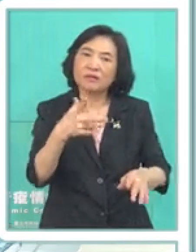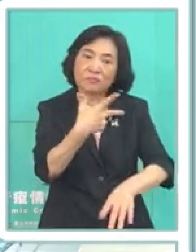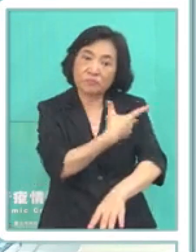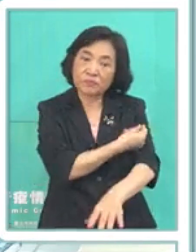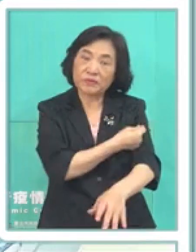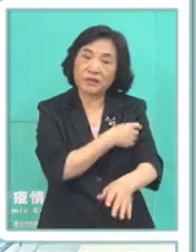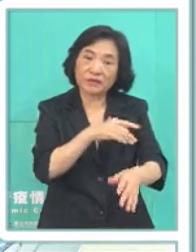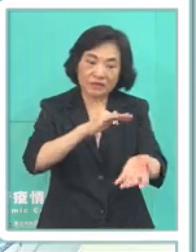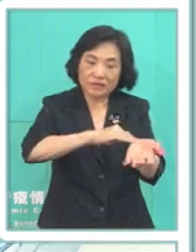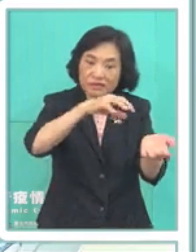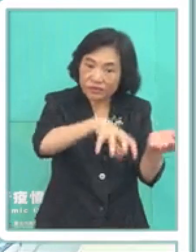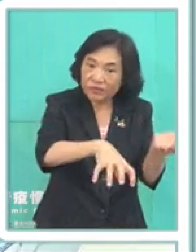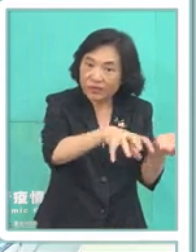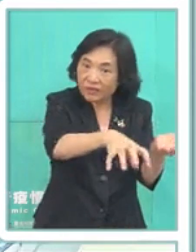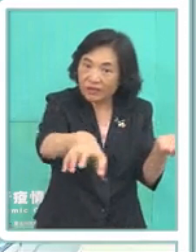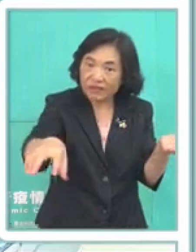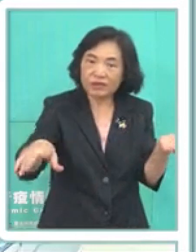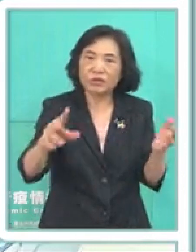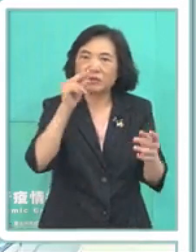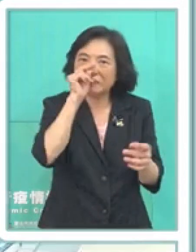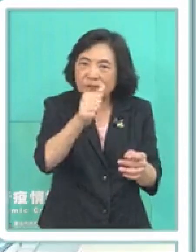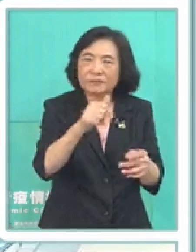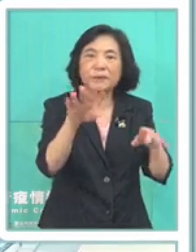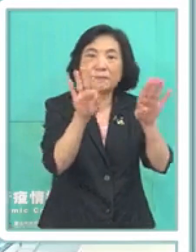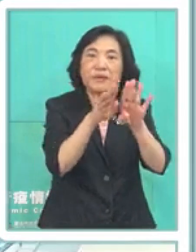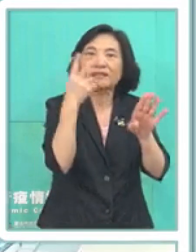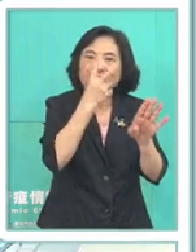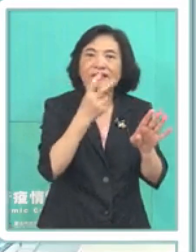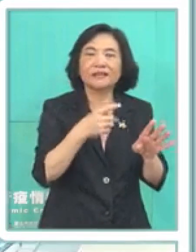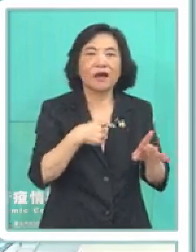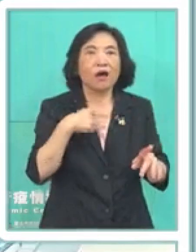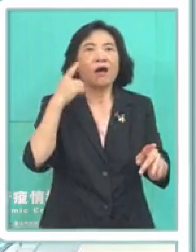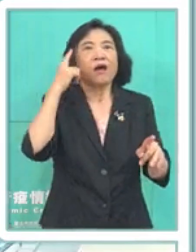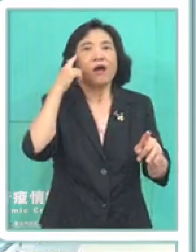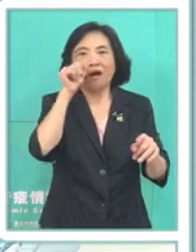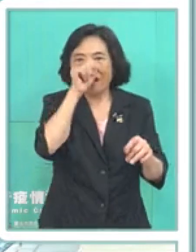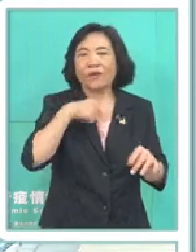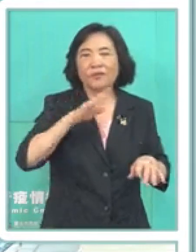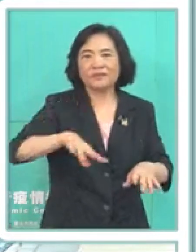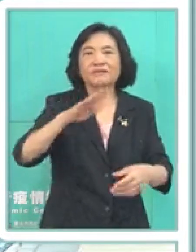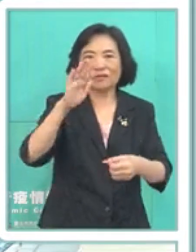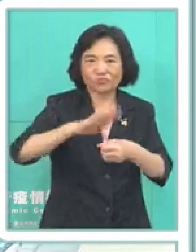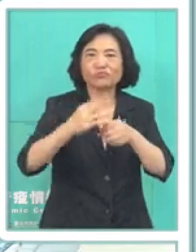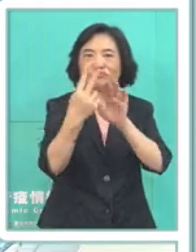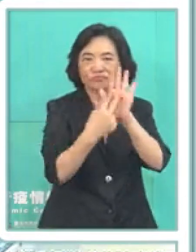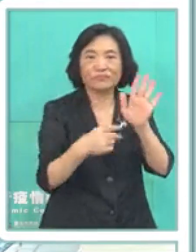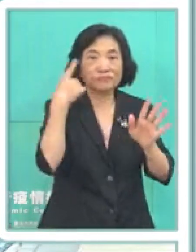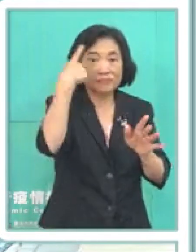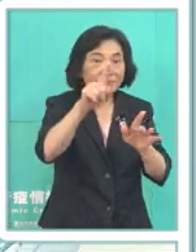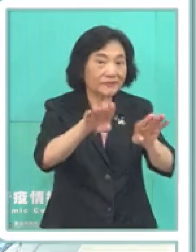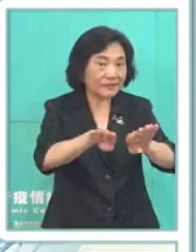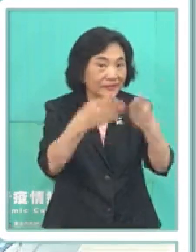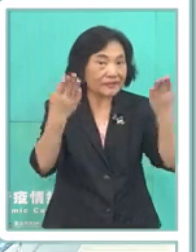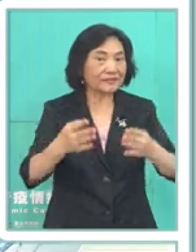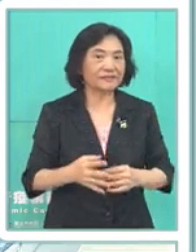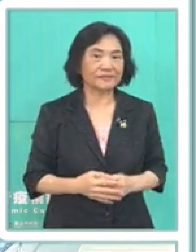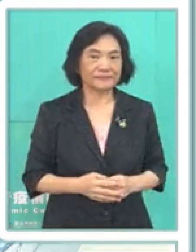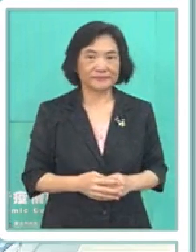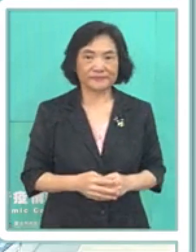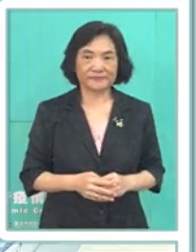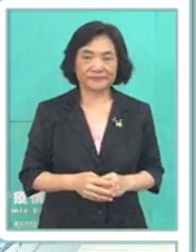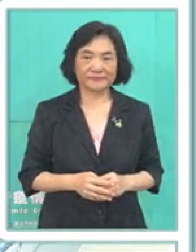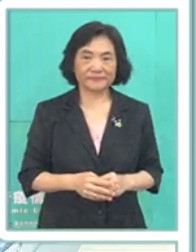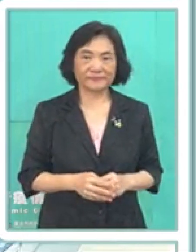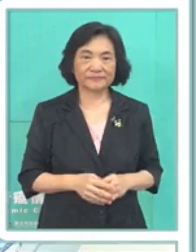院有开这个特别门诊啦，所以我在这边做一点补充。从明天开始就